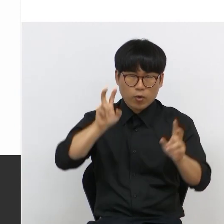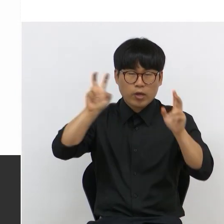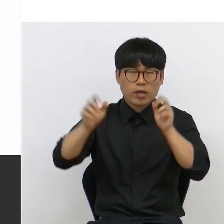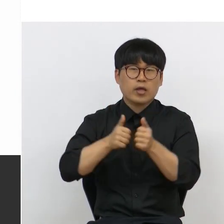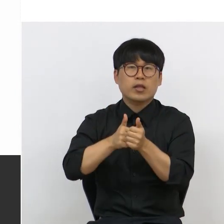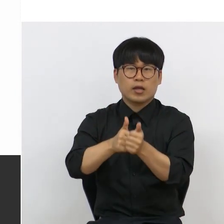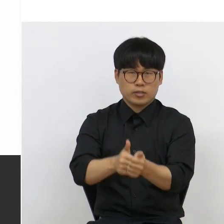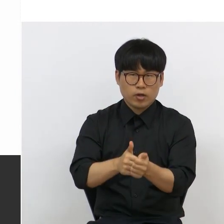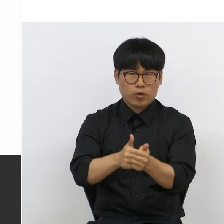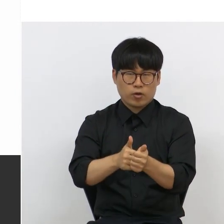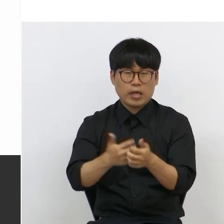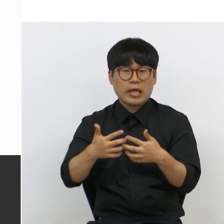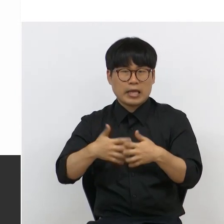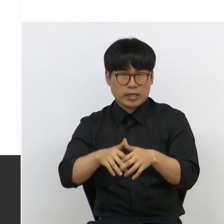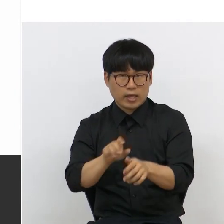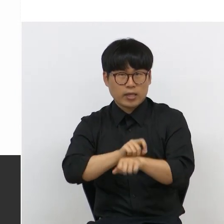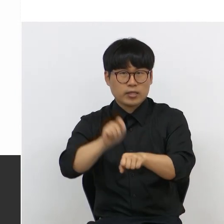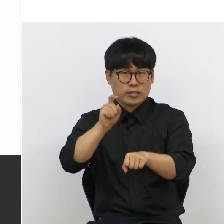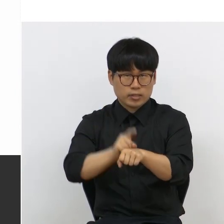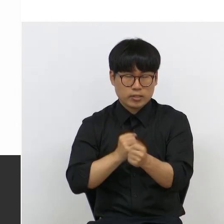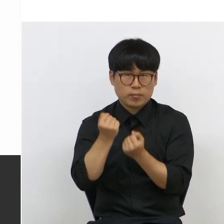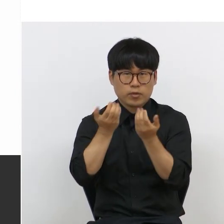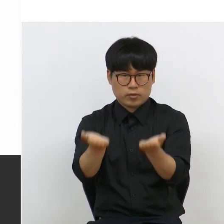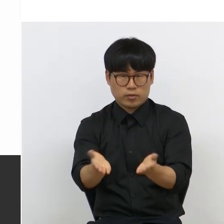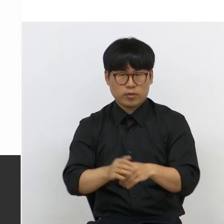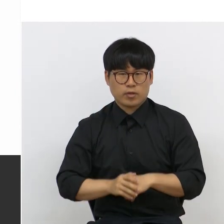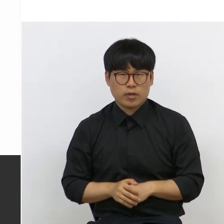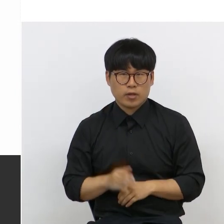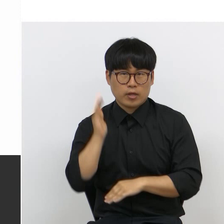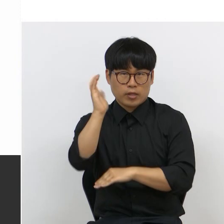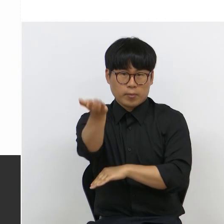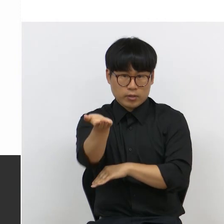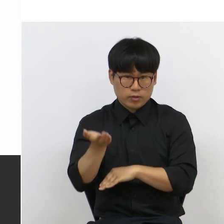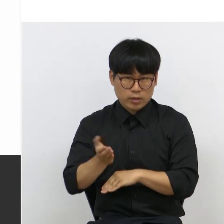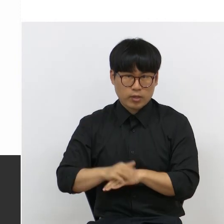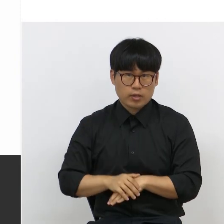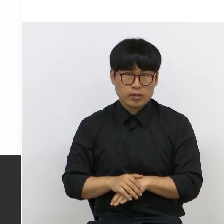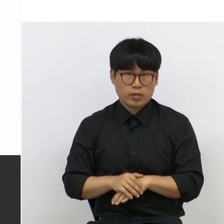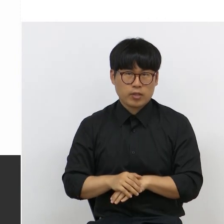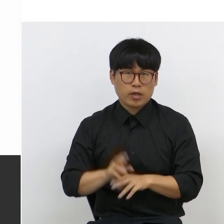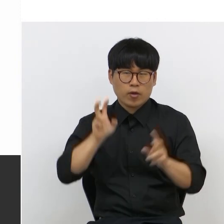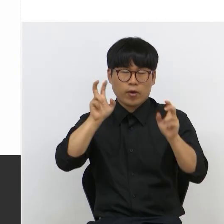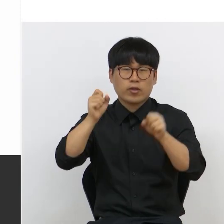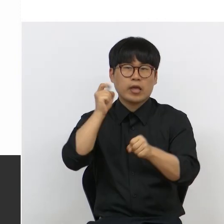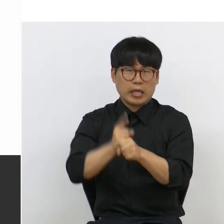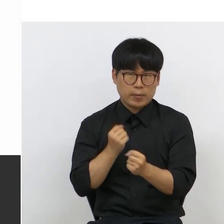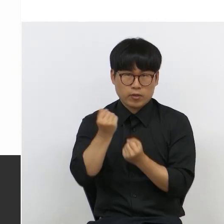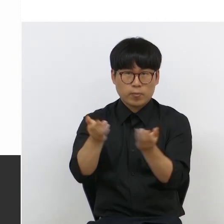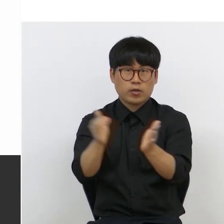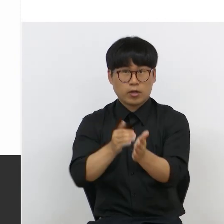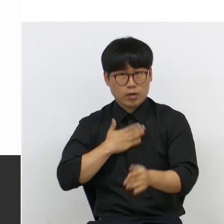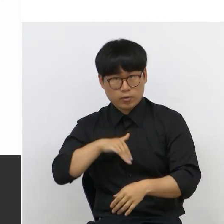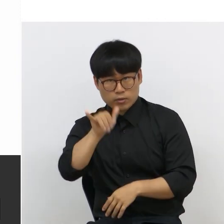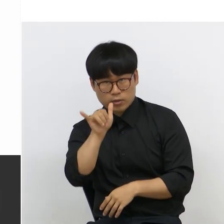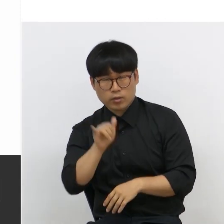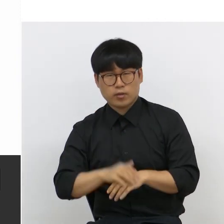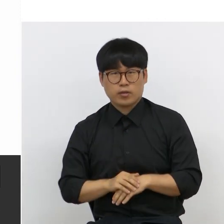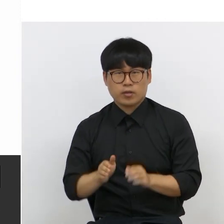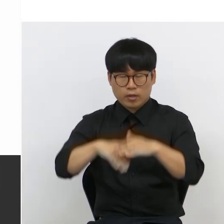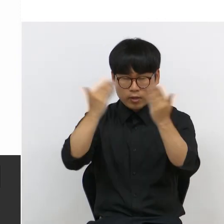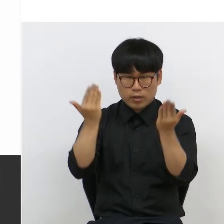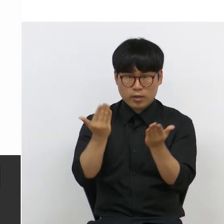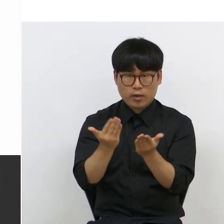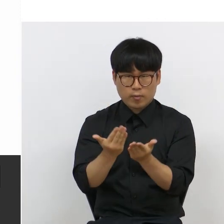특징 말씀을 드리고요. 제가 발표하기 앞서서 여러 회사에서 이미 말씀을 드려준 거로 알고 있습니다. 그래서 많은